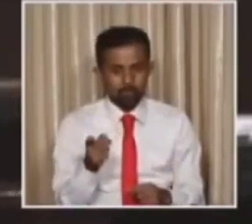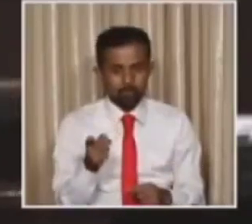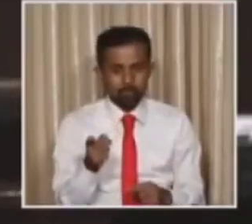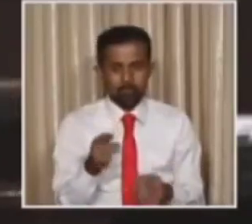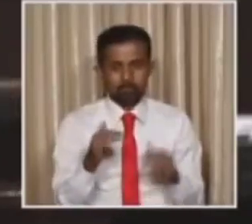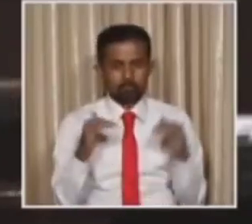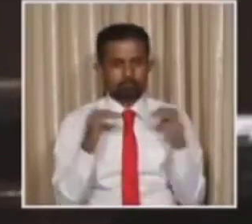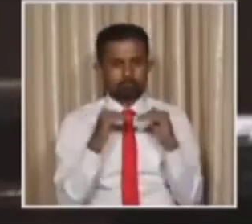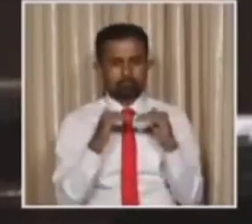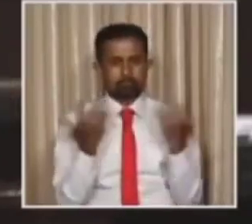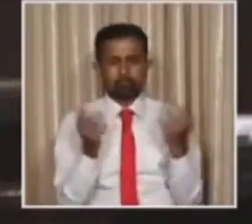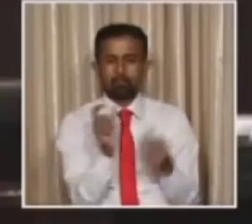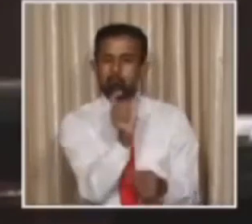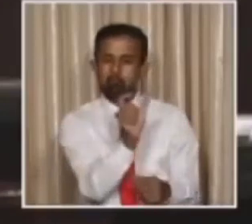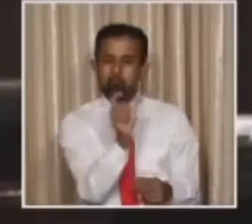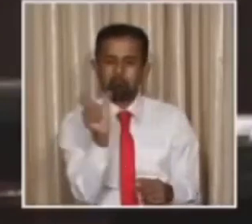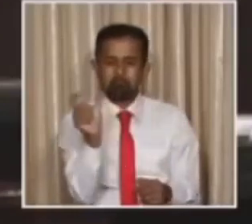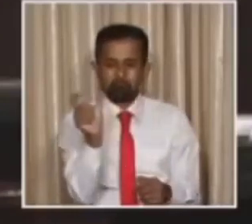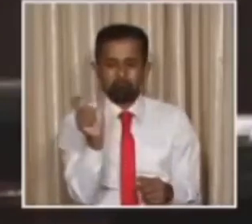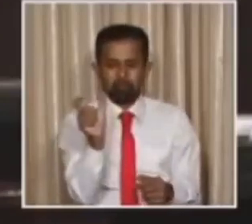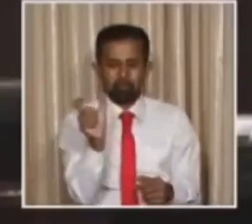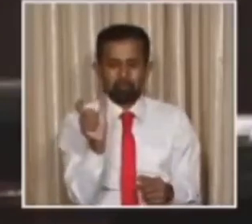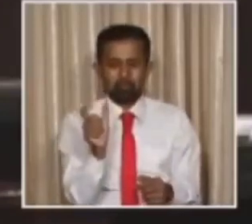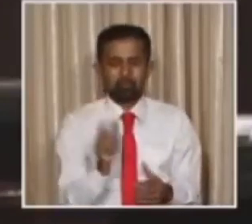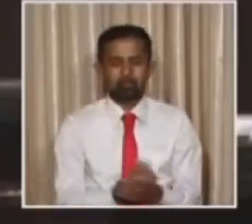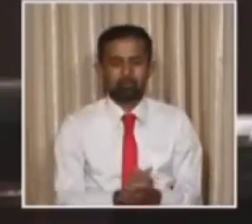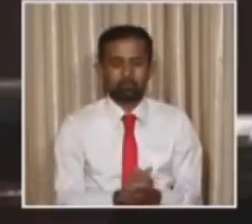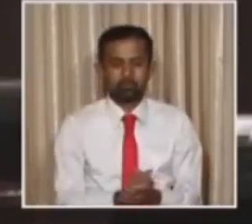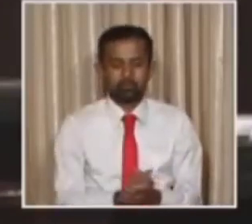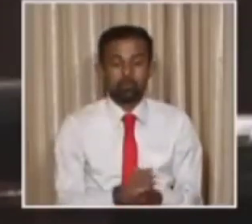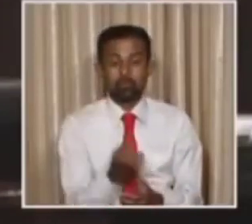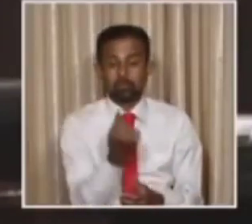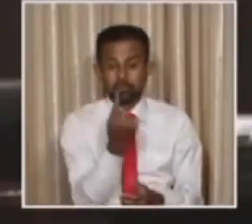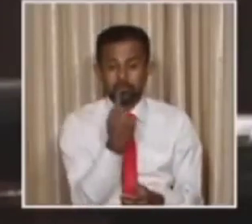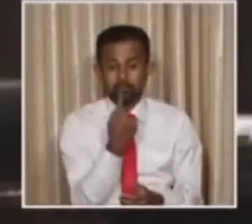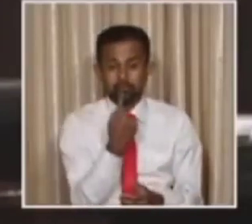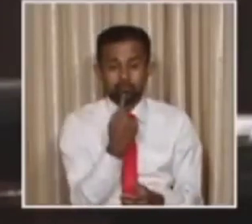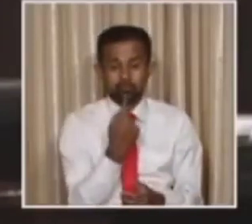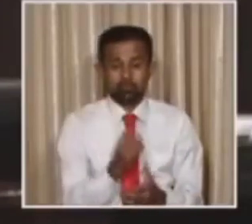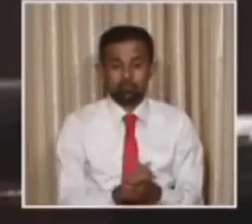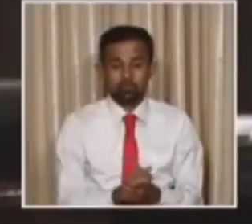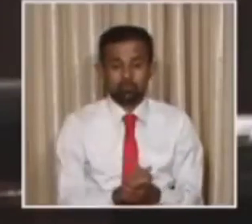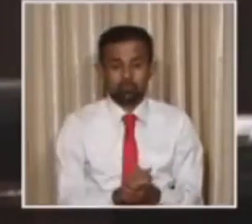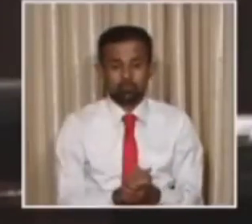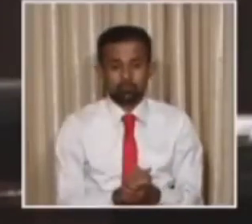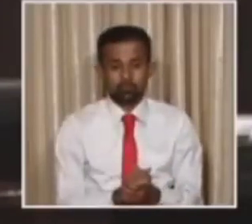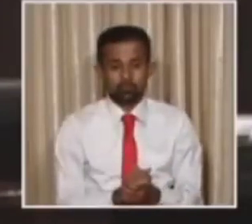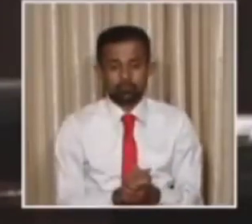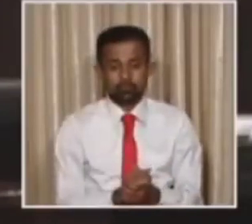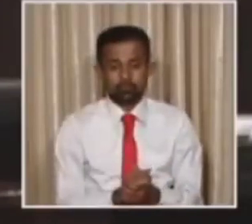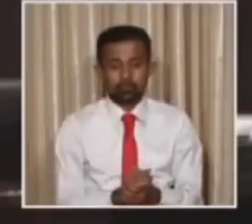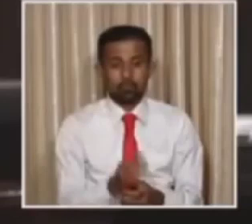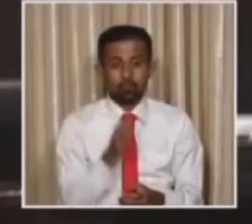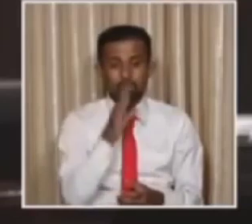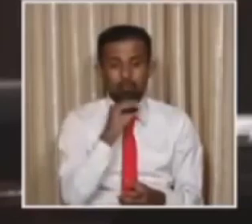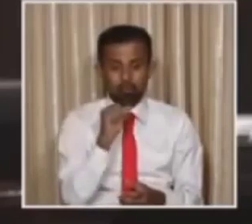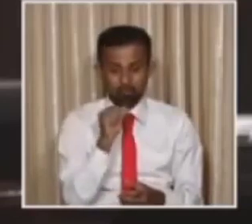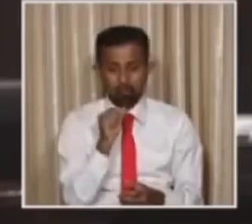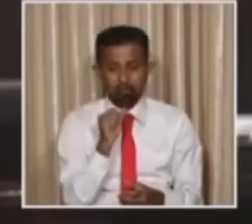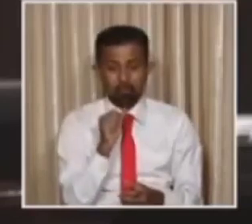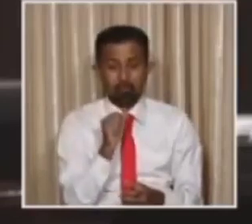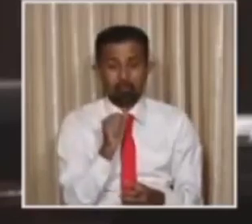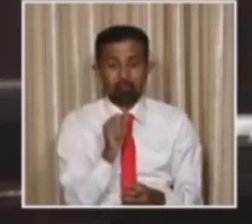நியமிக்கப்பட்டிருக்கலாம். நான் எனது சார்பாக பொறுப்பான அமைச்சரிடம் மன்னிப்பு கேட்டுக்கொள்கின்றேன். மட்டக்களப்பு மாவட்டத்தில் காணப்பட்ட பிரச்சனைகள் தொடர்பிலேயே நான்